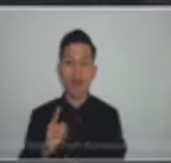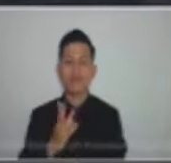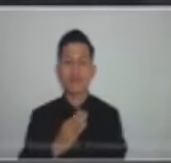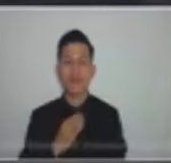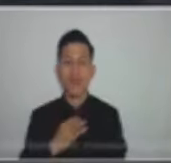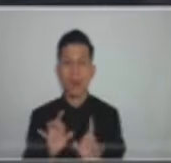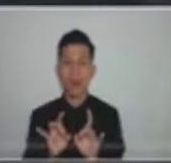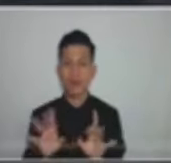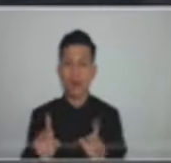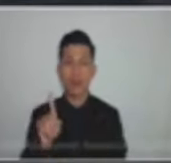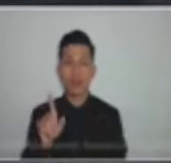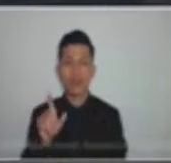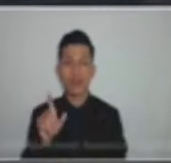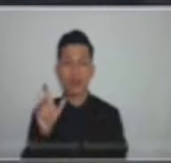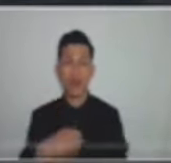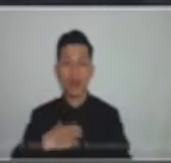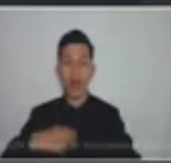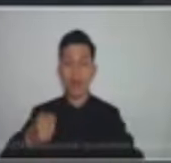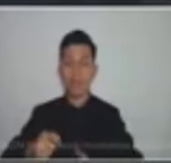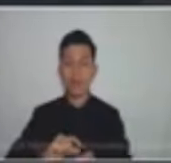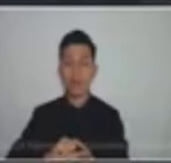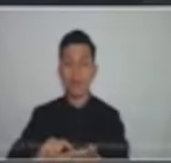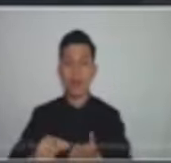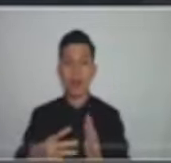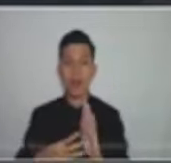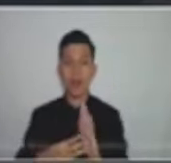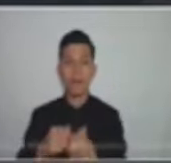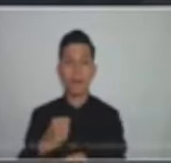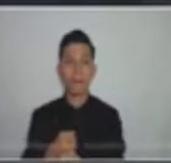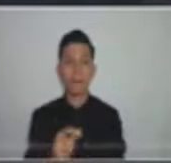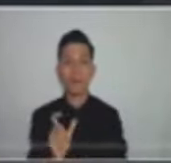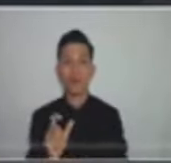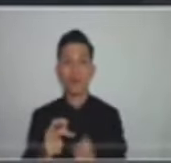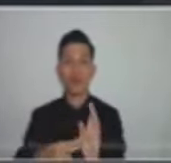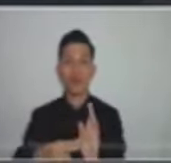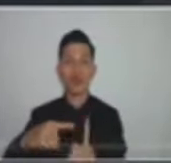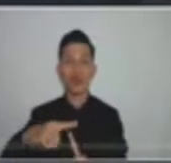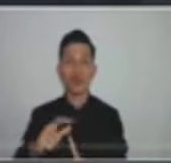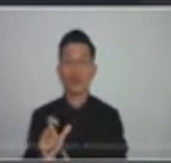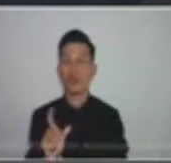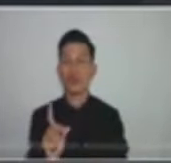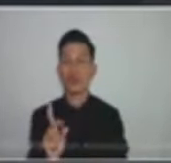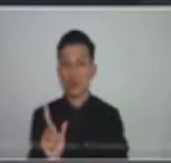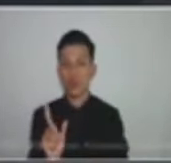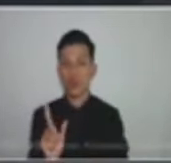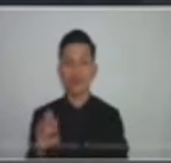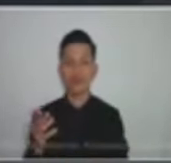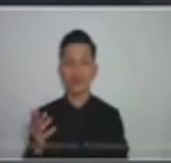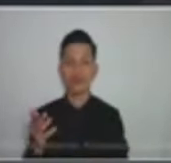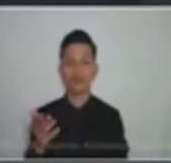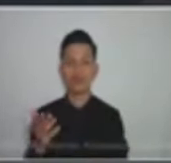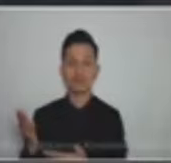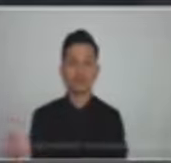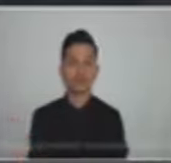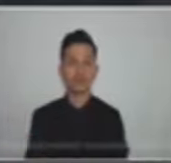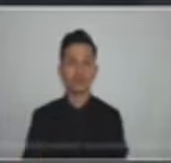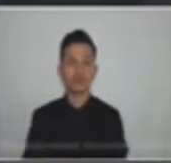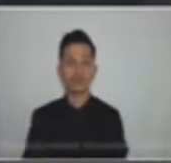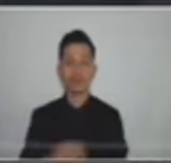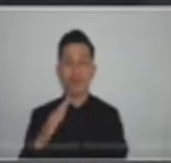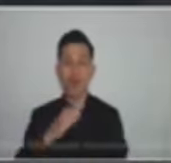satu orang hakim konstitusi yaitu hakim konstitusi m Guntur Hamzah yang menyatakan masing-masing sebagai berikut